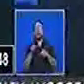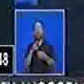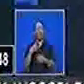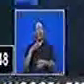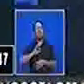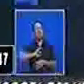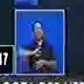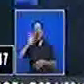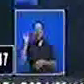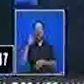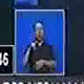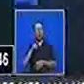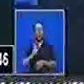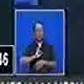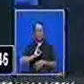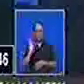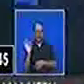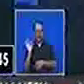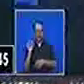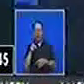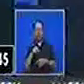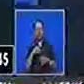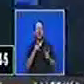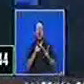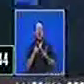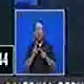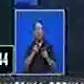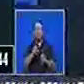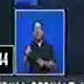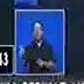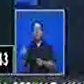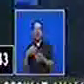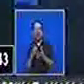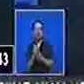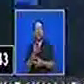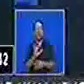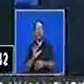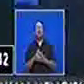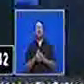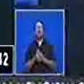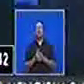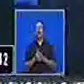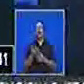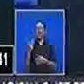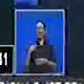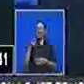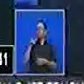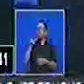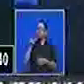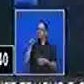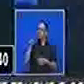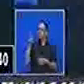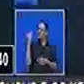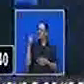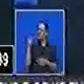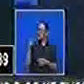kemudian terjadi kasus seperti Pati tadi. Saya punya catatan dari 1000 embung yang ditargetkan oleh pemerintahnya Mas